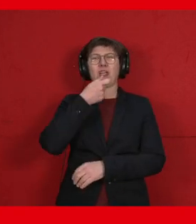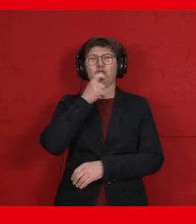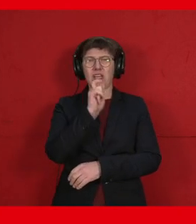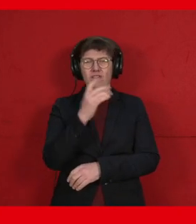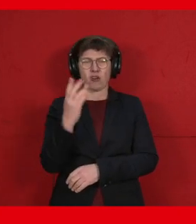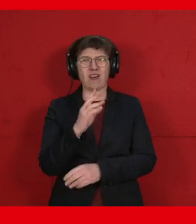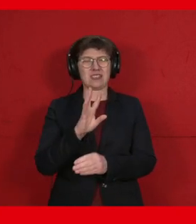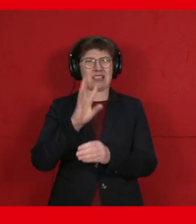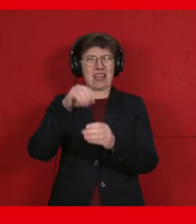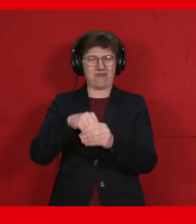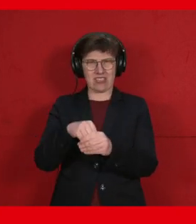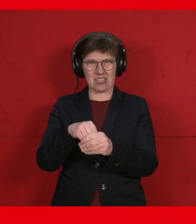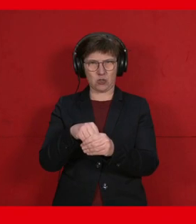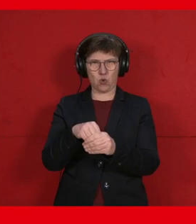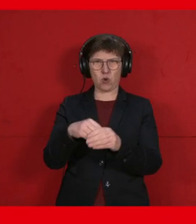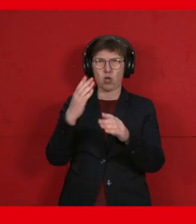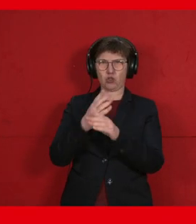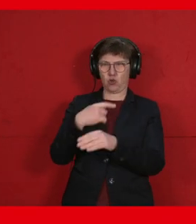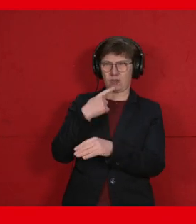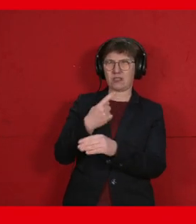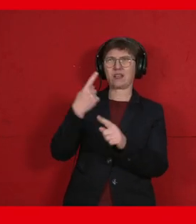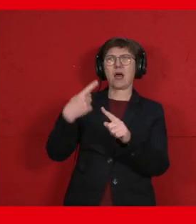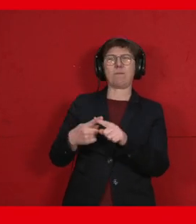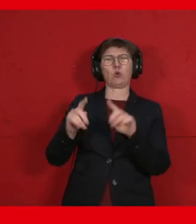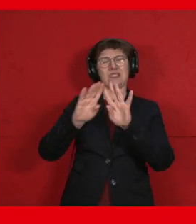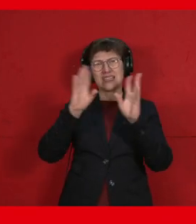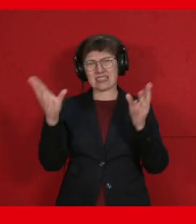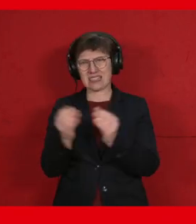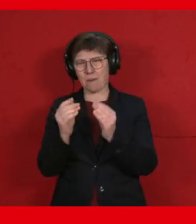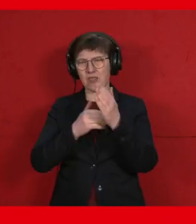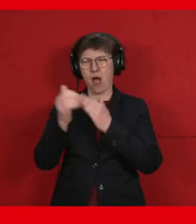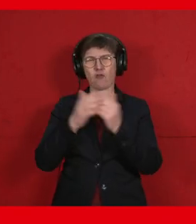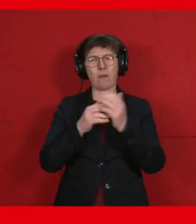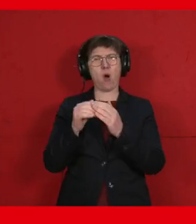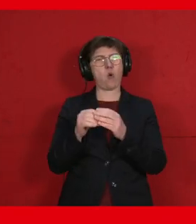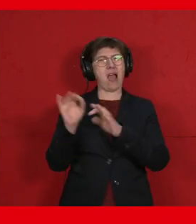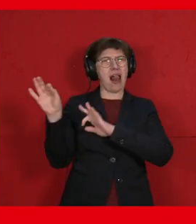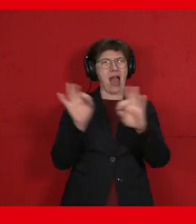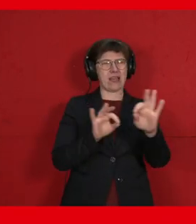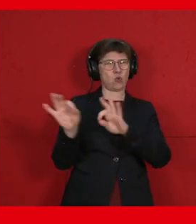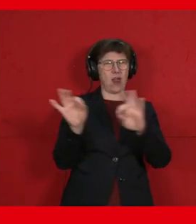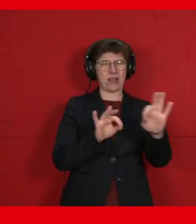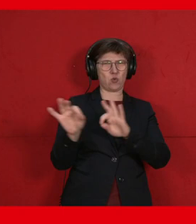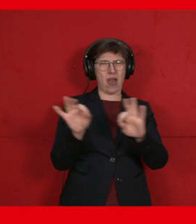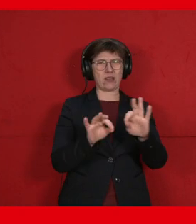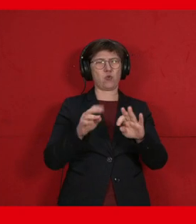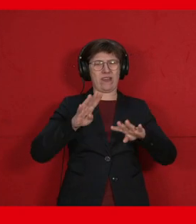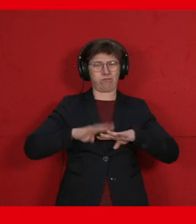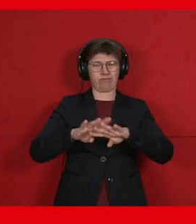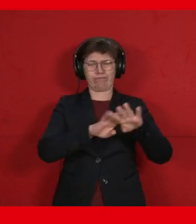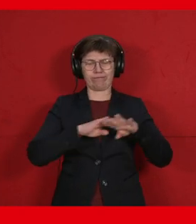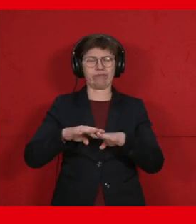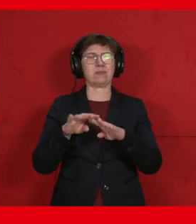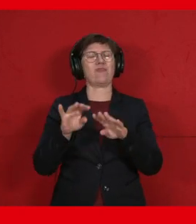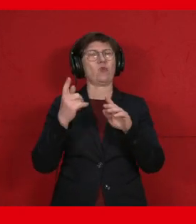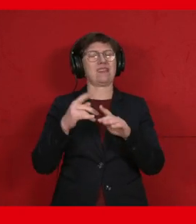ist Stichwort Investitionen, die von Ihrer Runde gekommen sind und natürlich auch das ganze Ausbau der Leitungen und Netze. Ich glaube auch gerade, was den Green Deal angeht, ist es eine